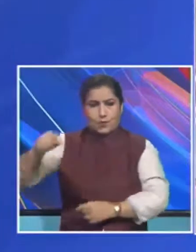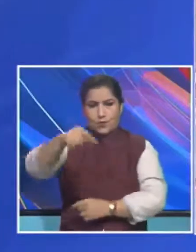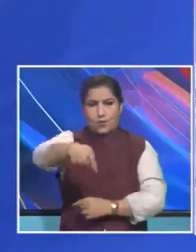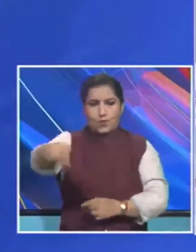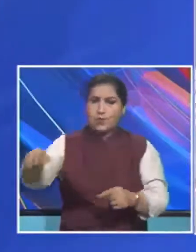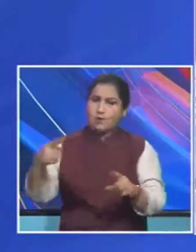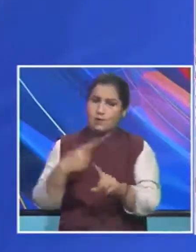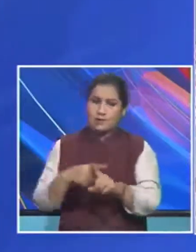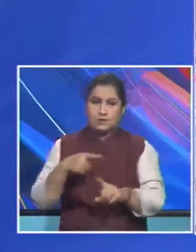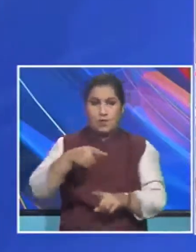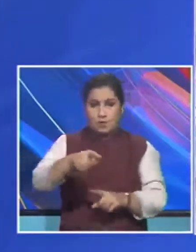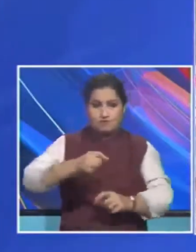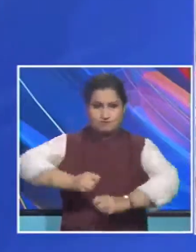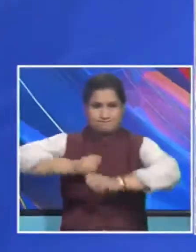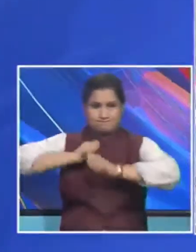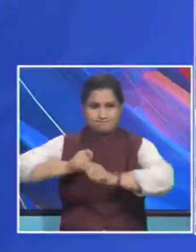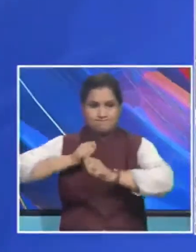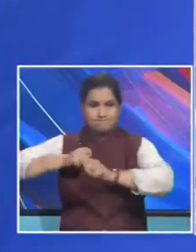बढ़ता हुआ।